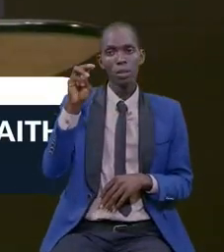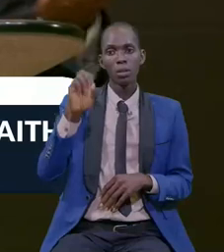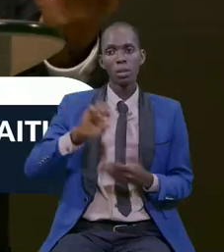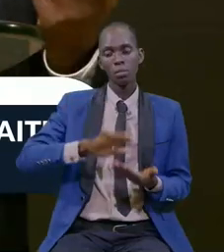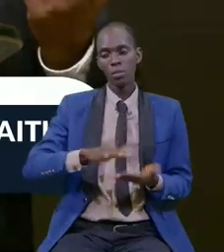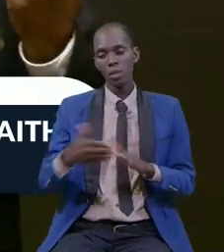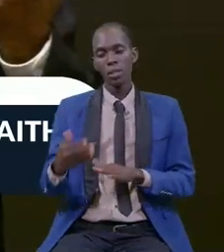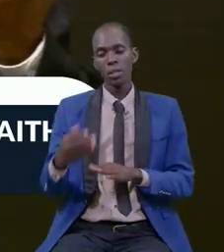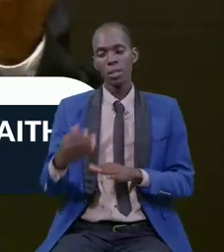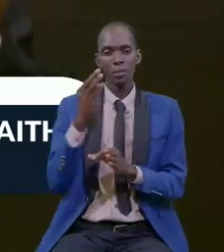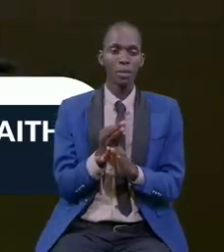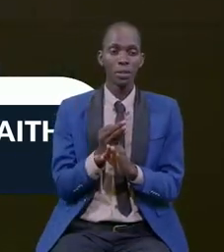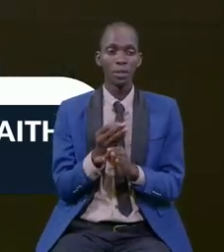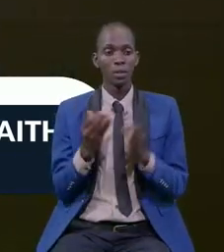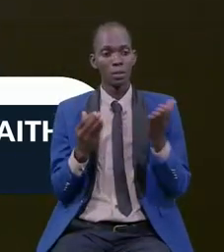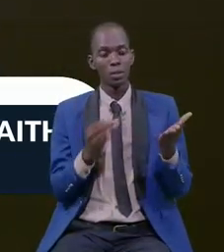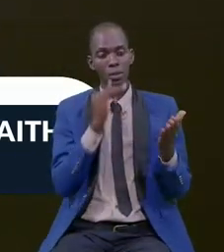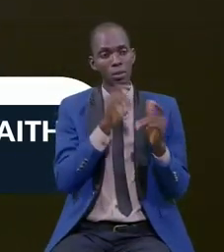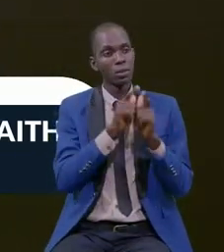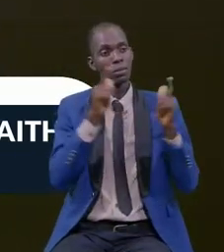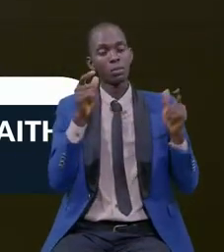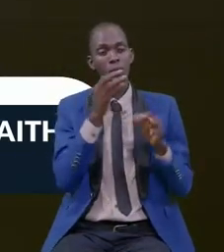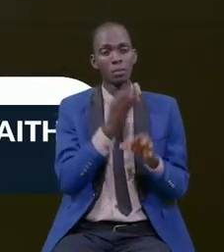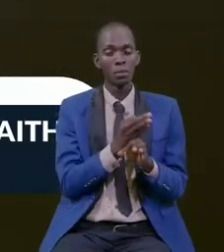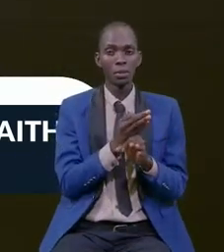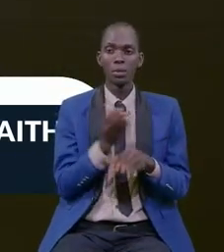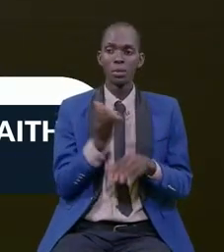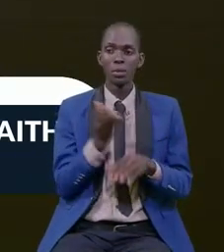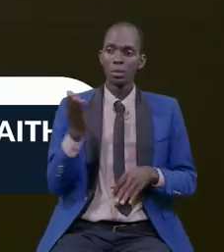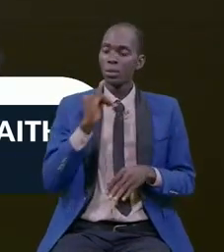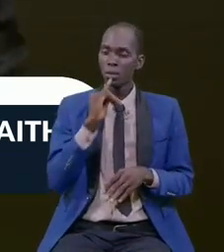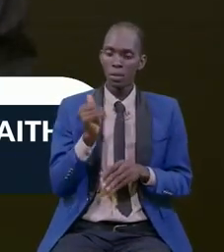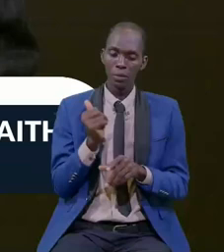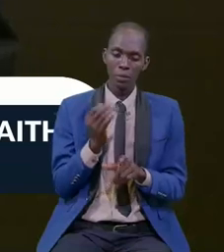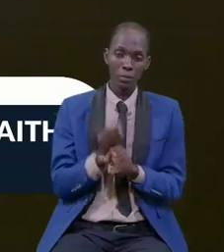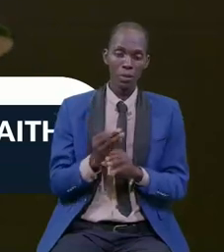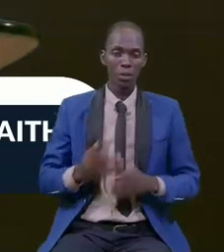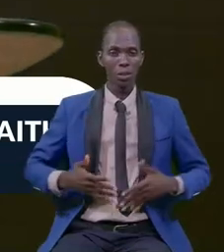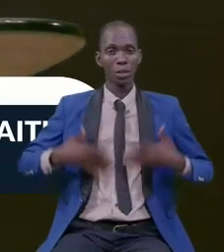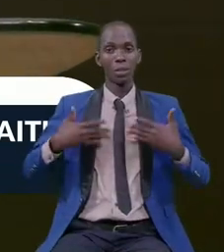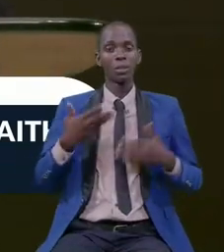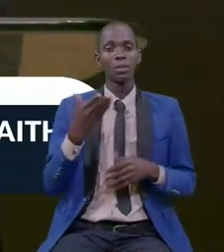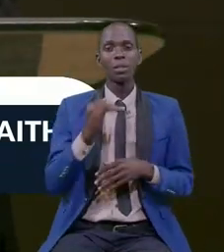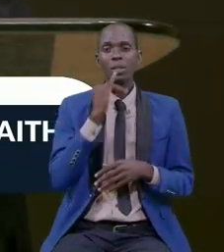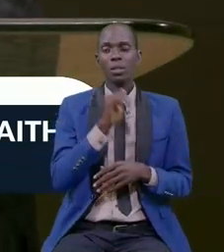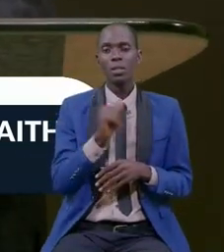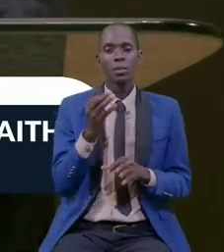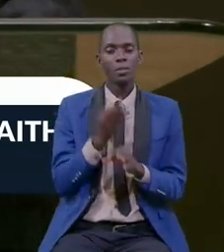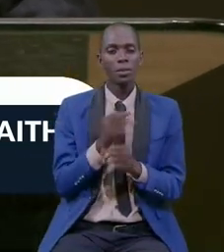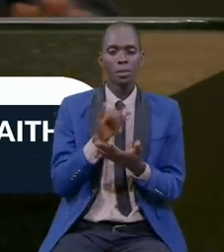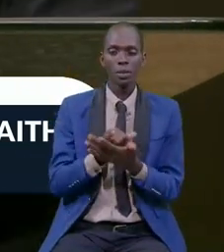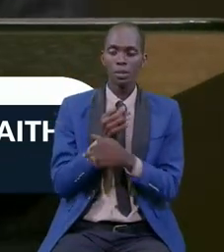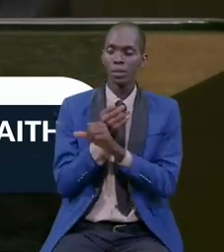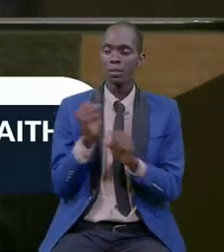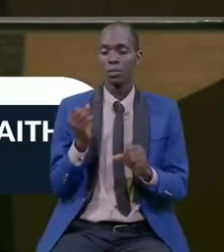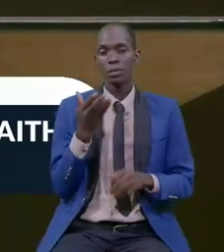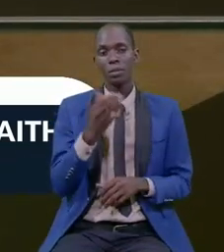d'Adam il y a une foi dynamique il y a une foi vivante il y a une foi qui justifie il